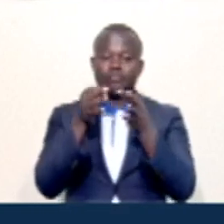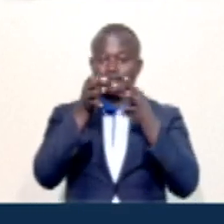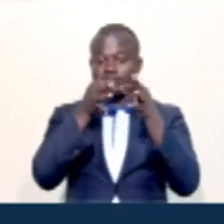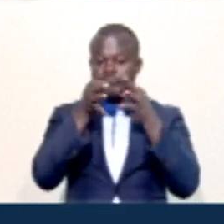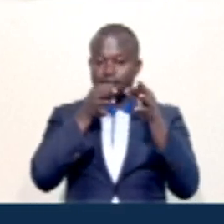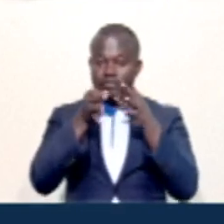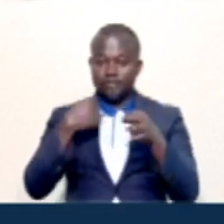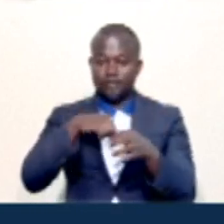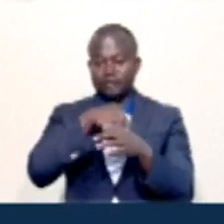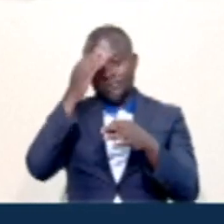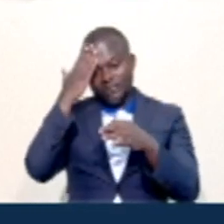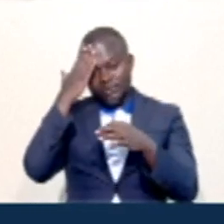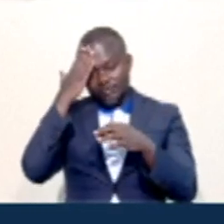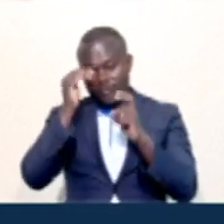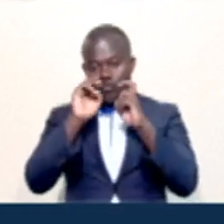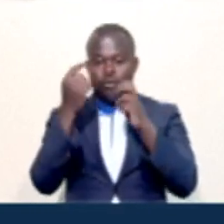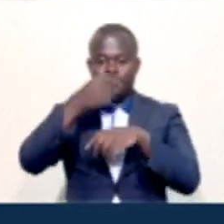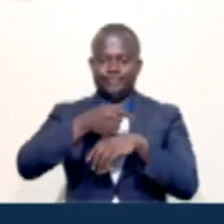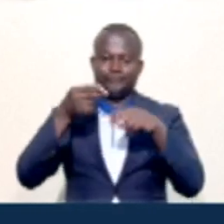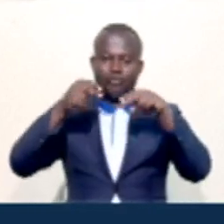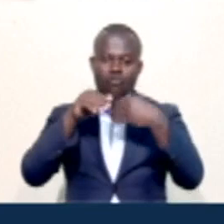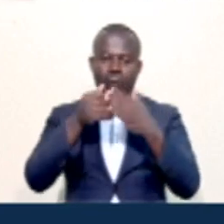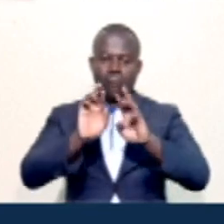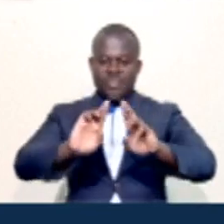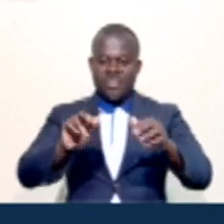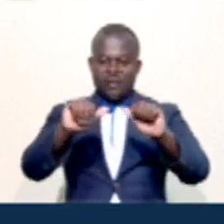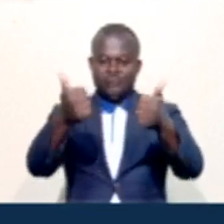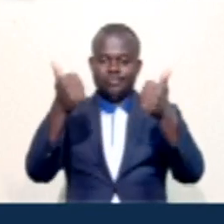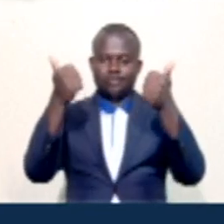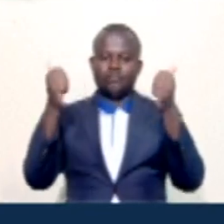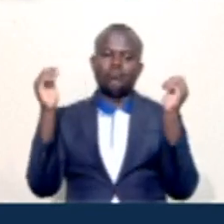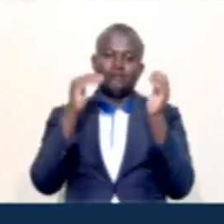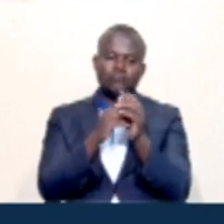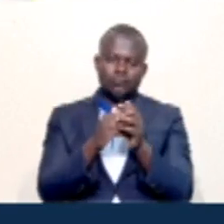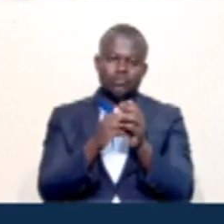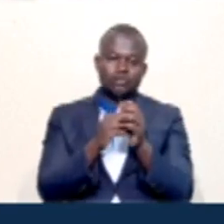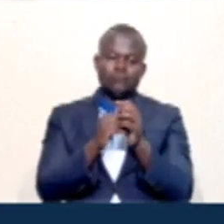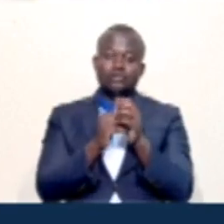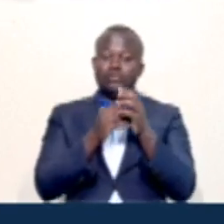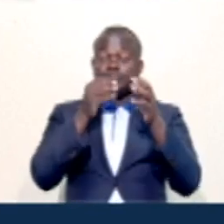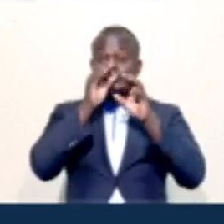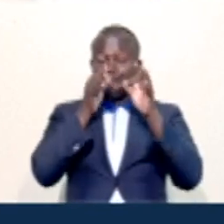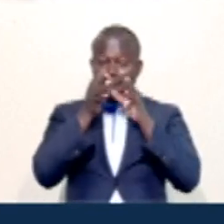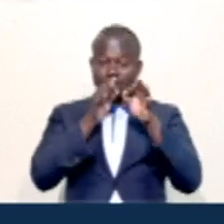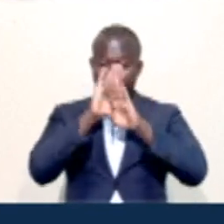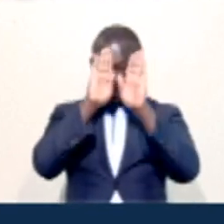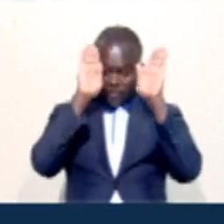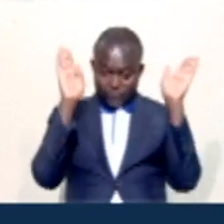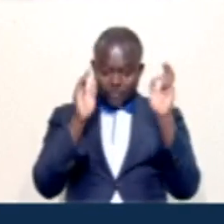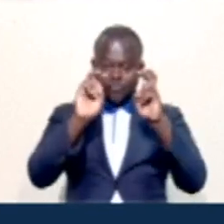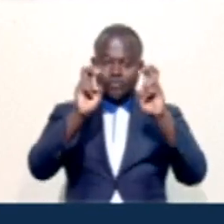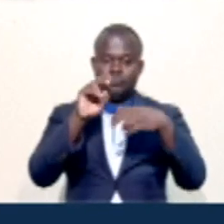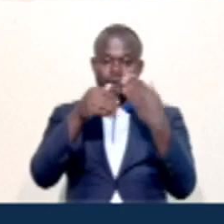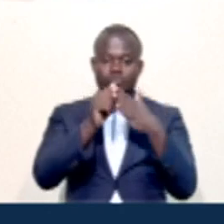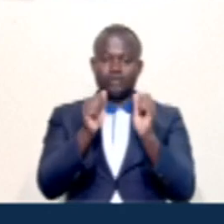tuba tuzi ko iryo uwo munsi uri bube tukawitegura neza, ndetse twanabisobanukiye ko